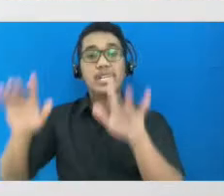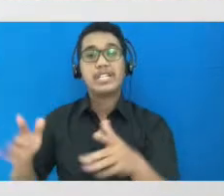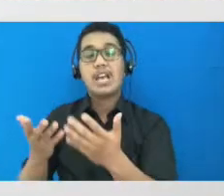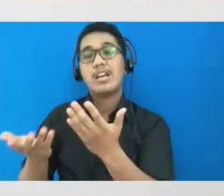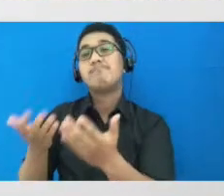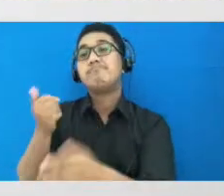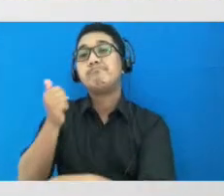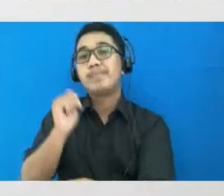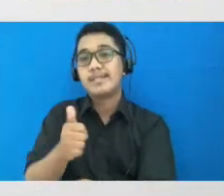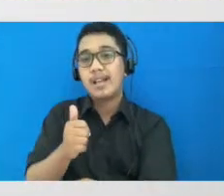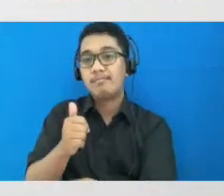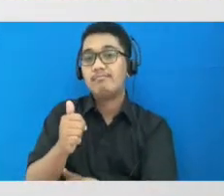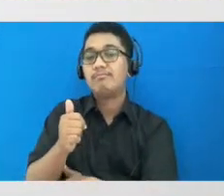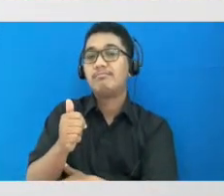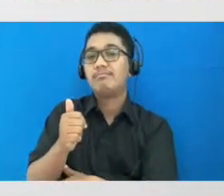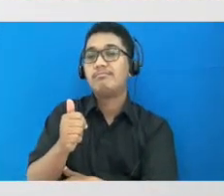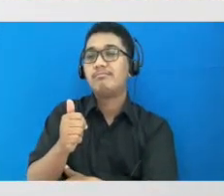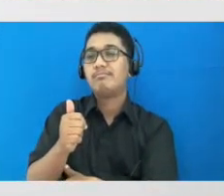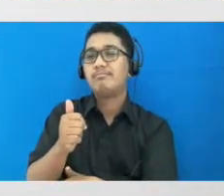proses